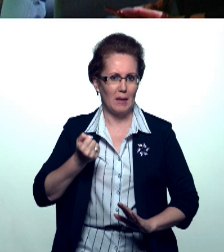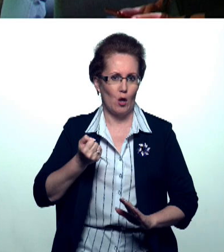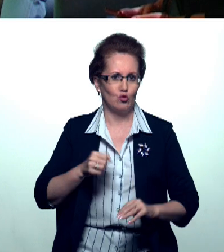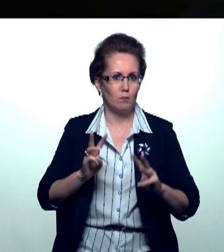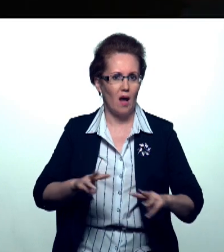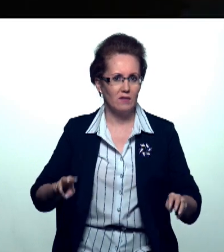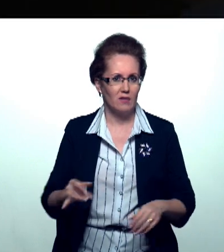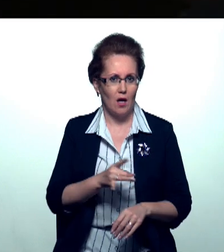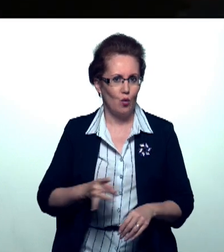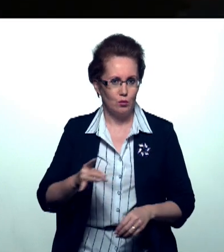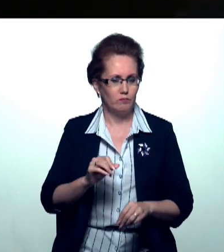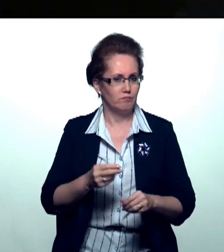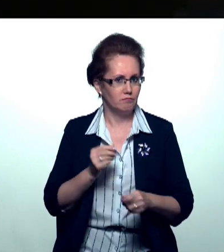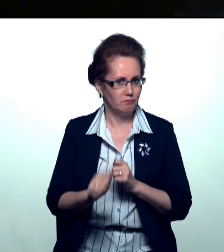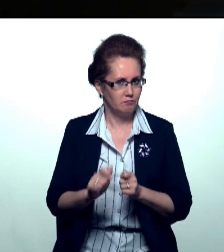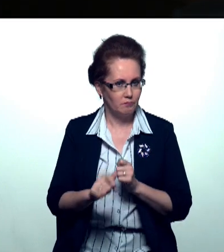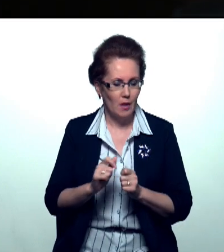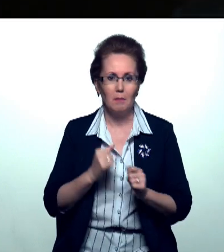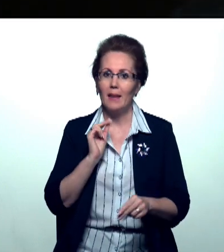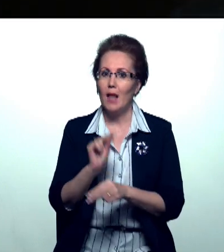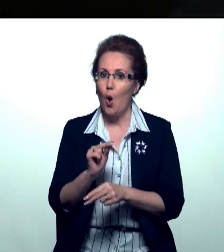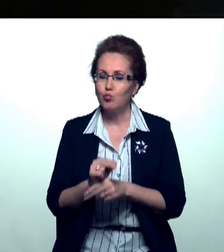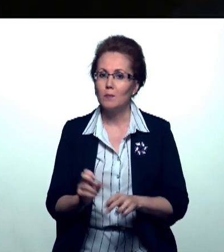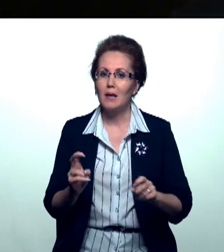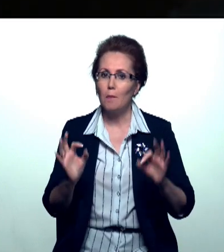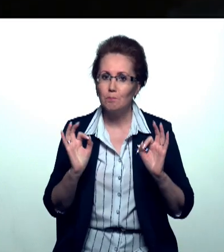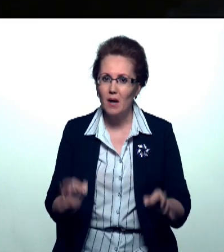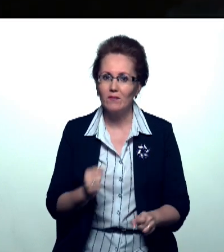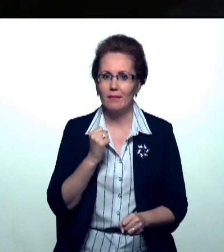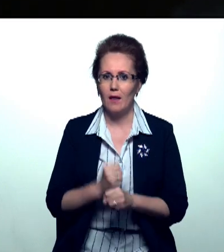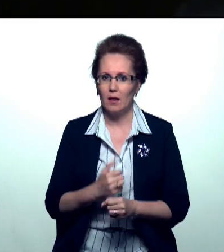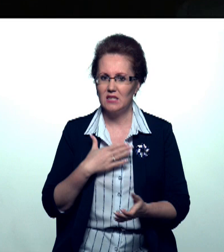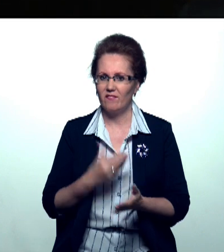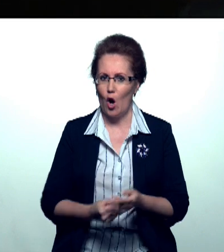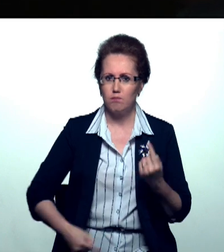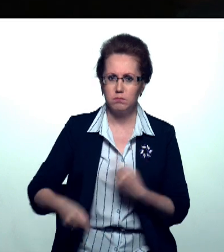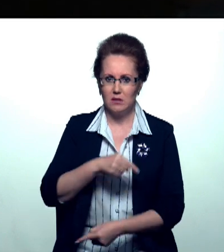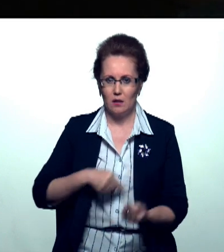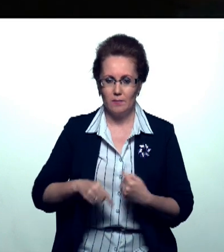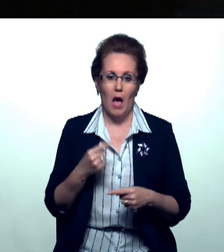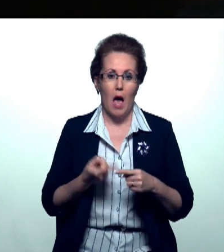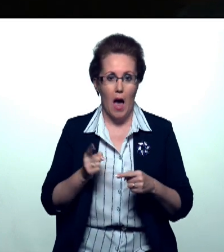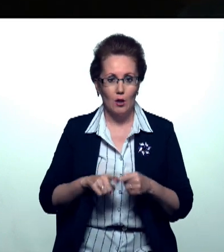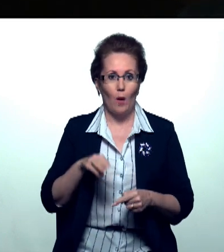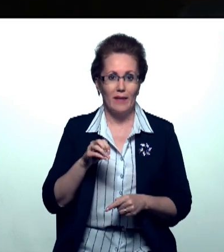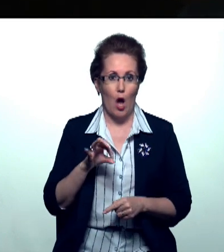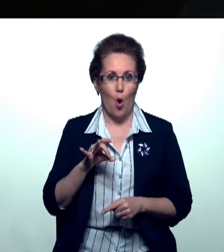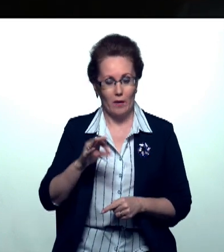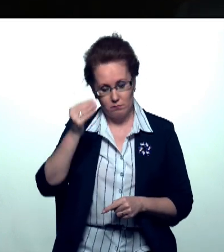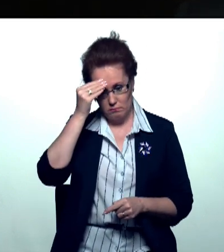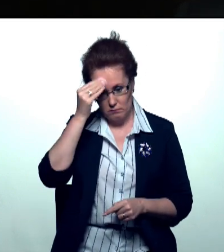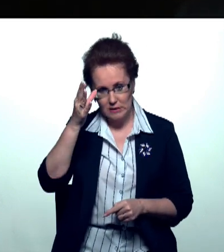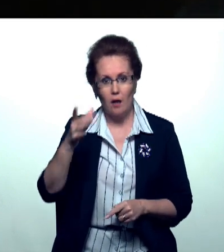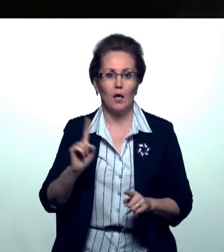республики. Мы научим, как правильно делать свой бизнес. То есть это теоретические знания, которые